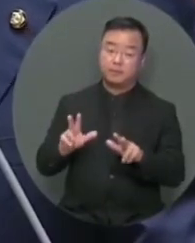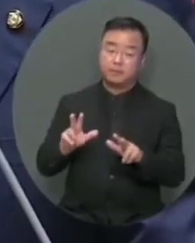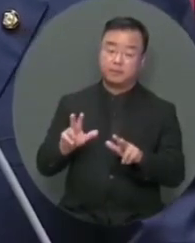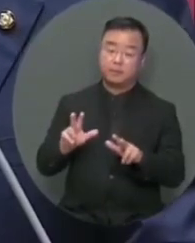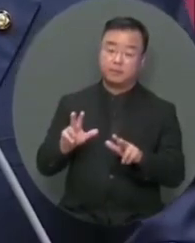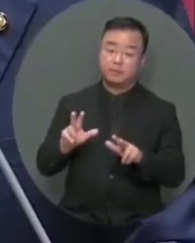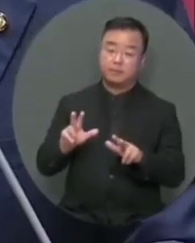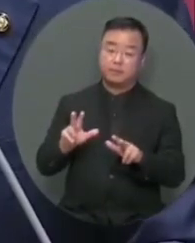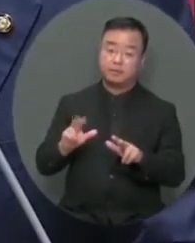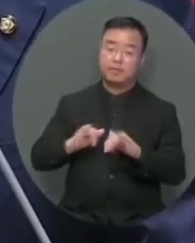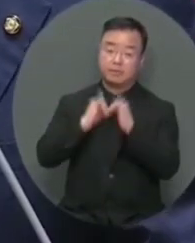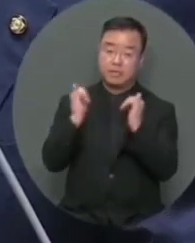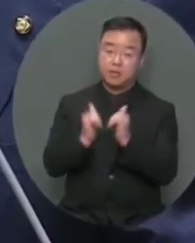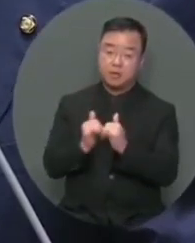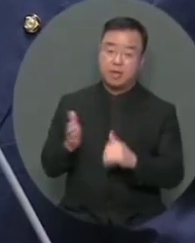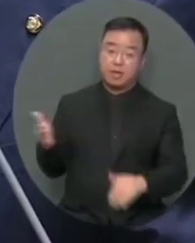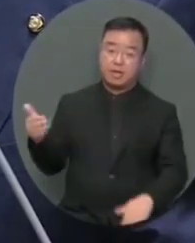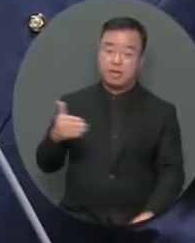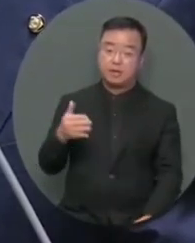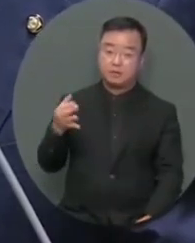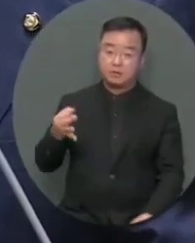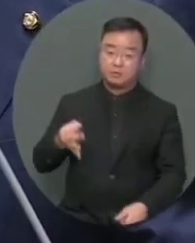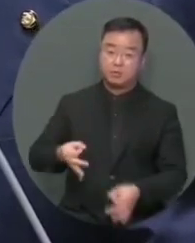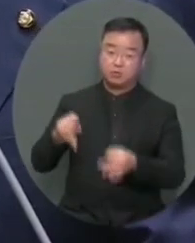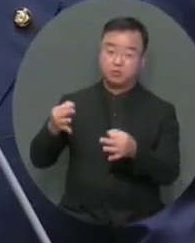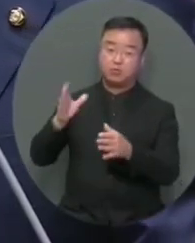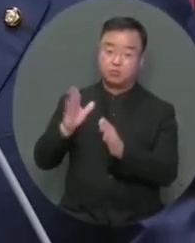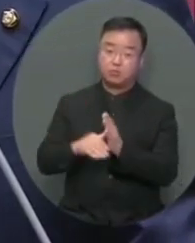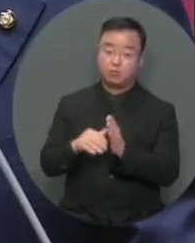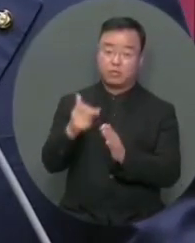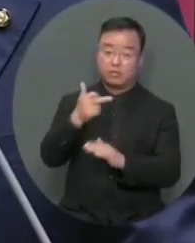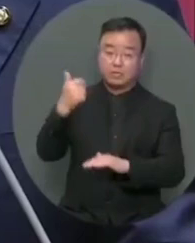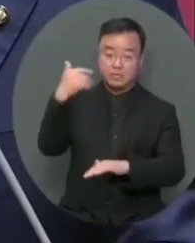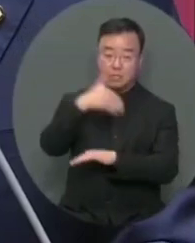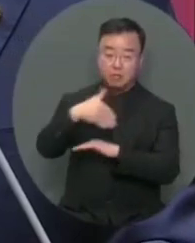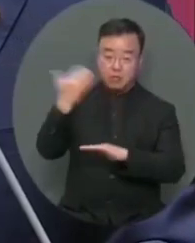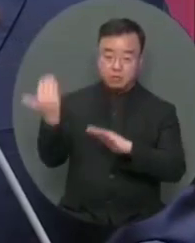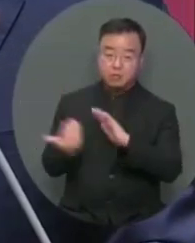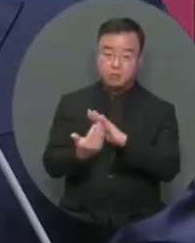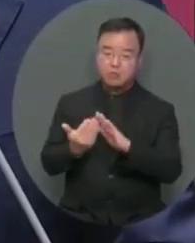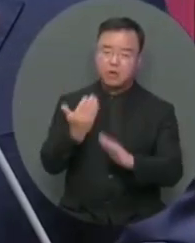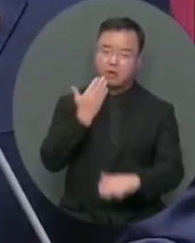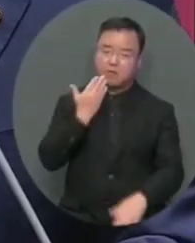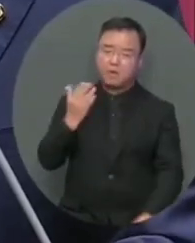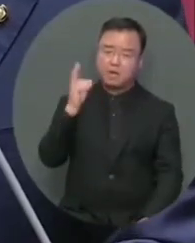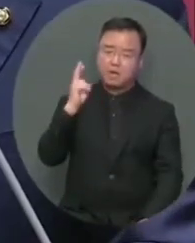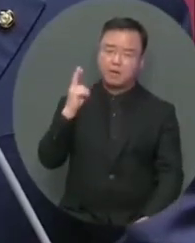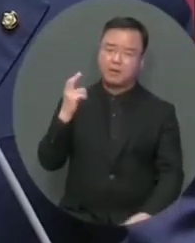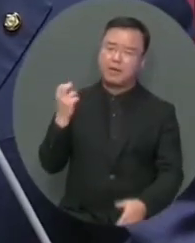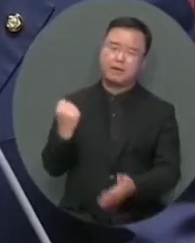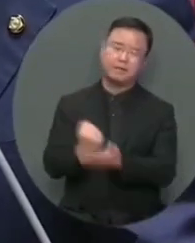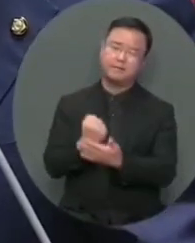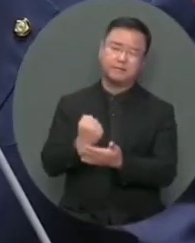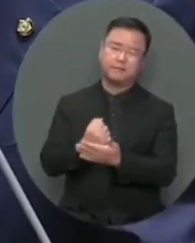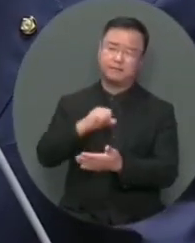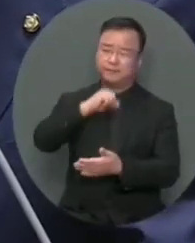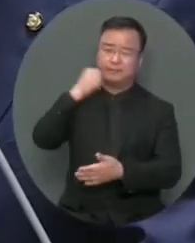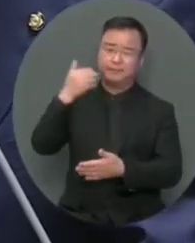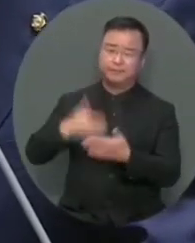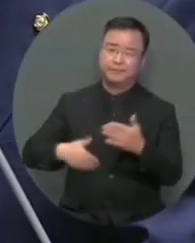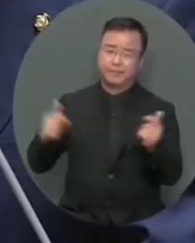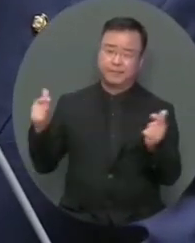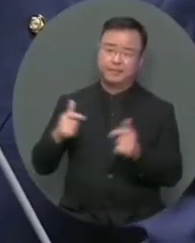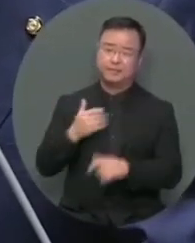지원해야 지금 총리님께서 말씀하신 빅픽처가 그려질 것 같은데 여튼 너무 안타깝다는 말씀 드리고요.